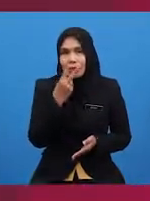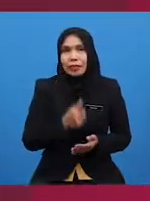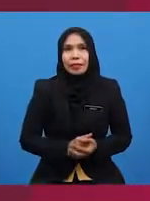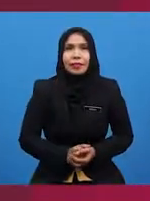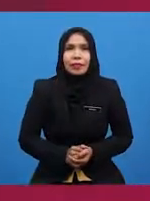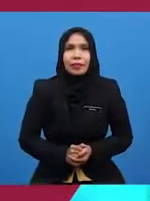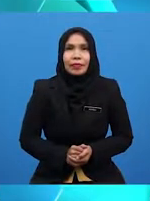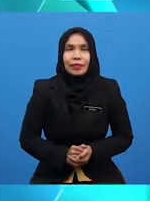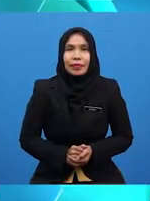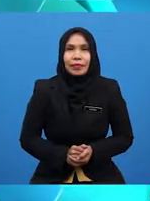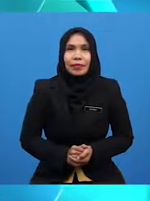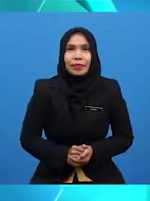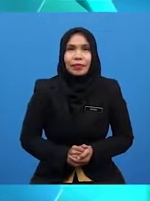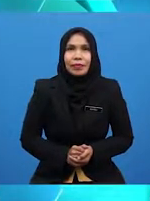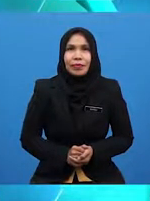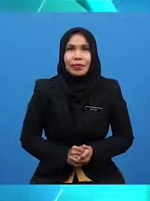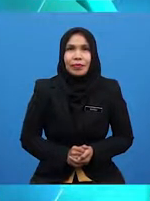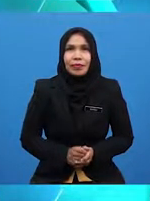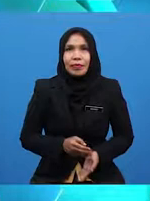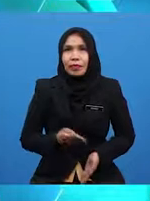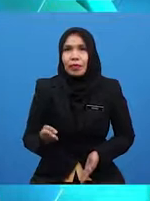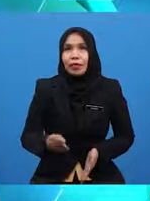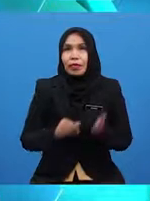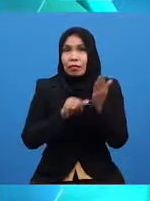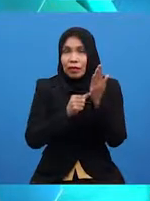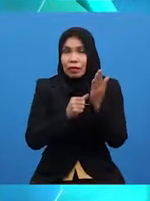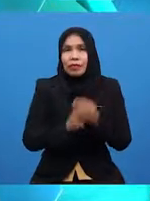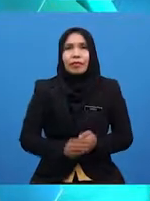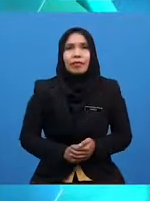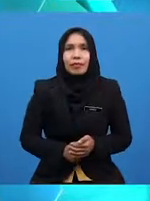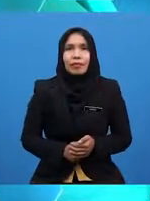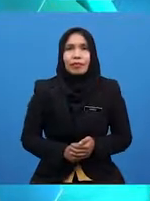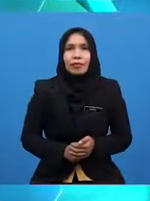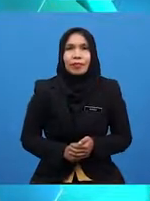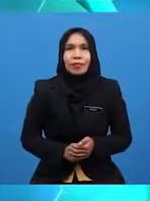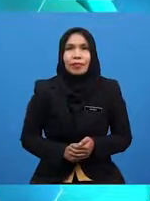digunakan. Bahan asas yang saya gunakan ialah plaster of Paris.